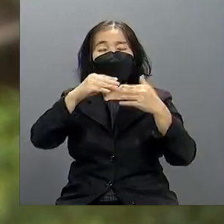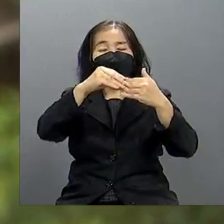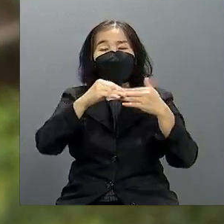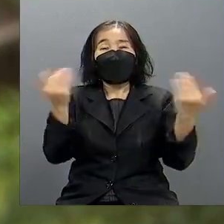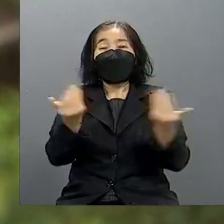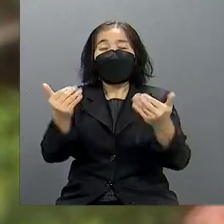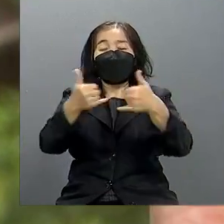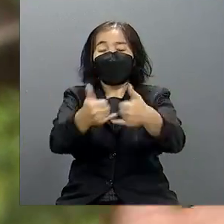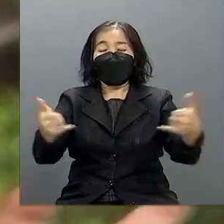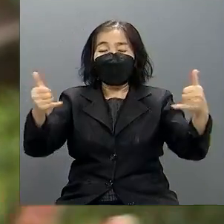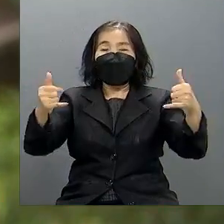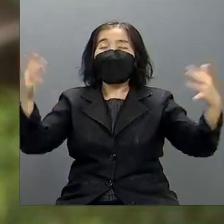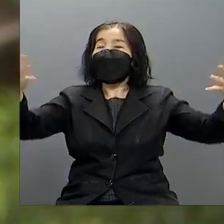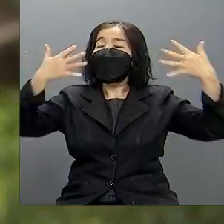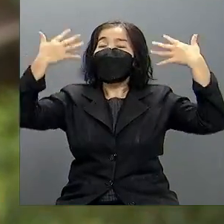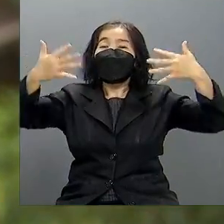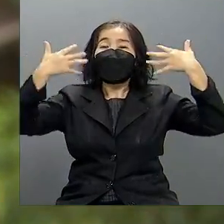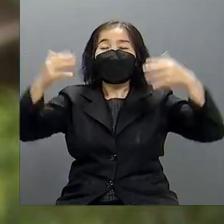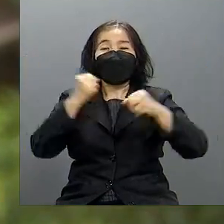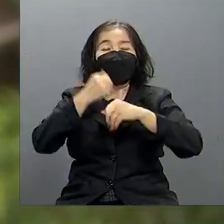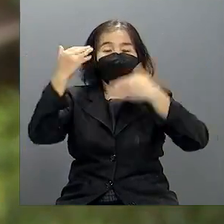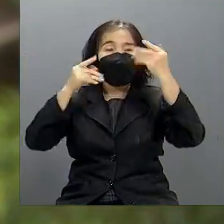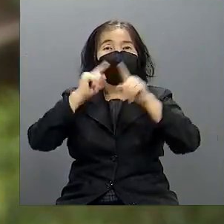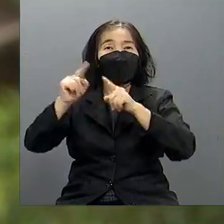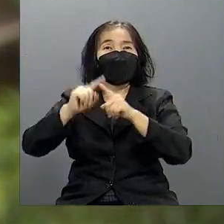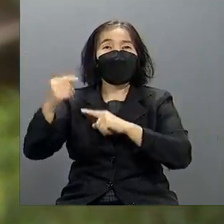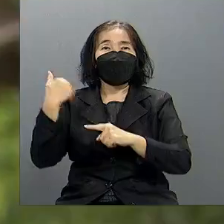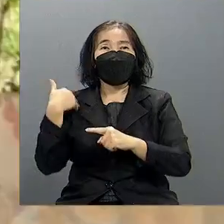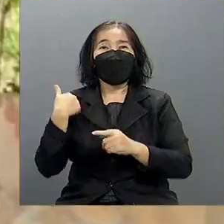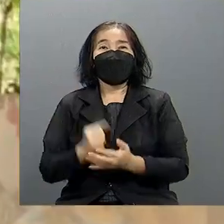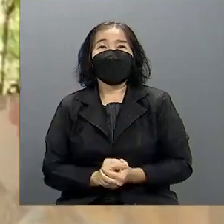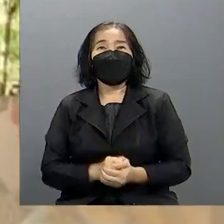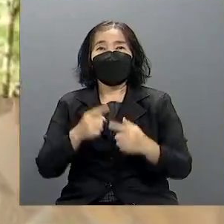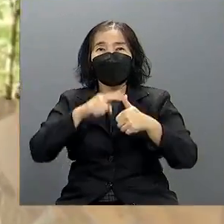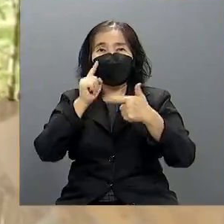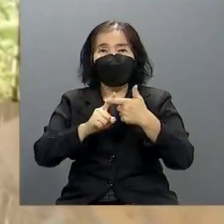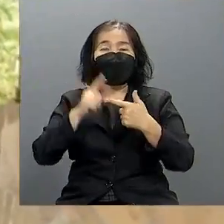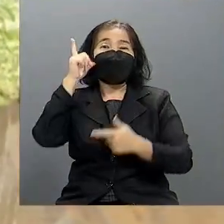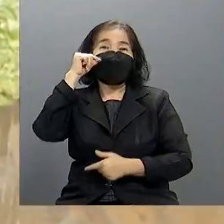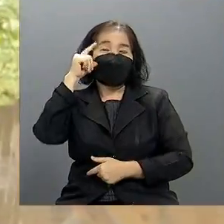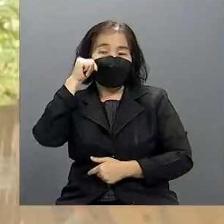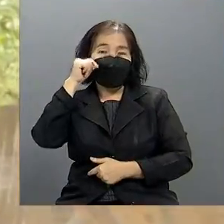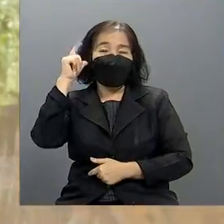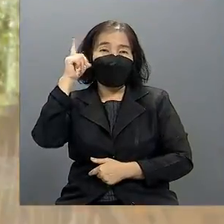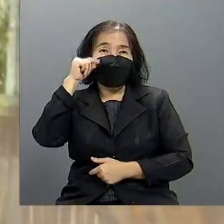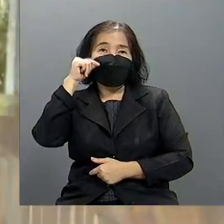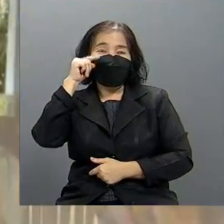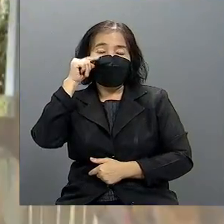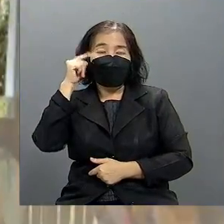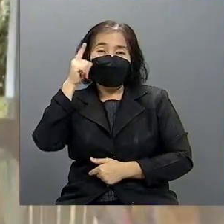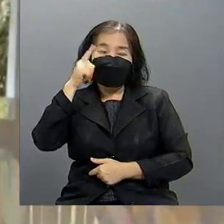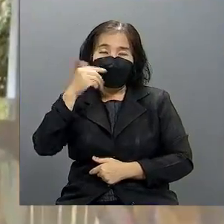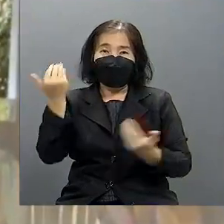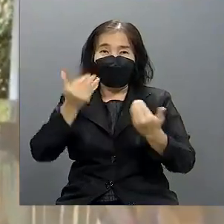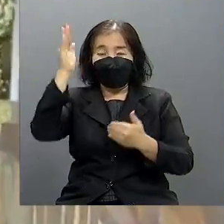ร่งโล่งก็คือมีทั้งบรรยากาศที่ร่มรื่นอะไรเงี้ยค่ะแล้วก็คนไม่แออัดเด็กๆก็จะมาเริ่มตั้งแต่ก็คือกรรมวิธีใน